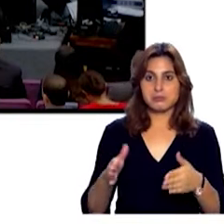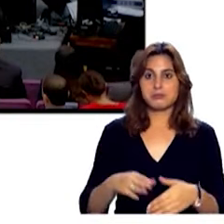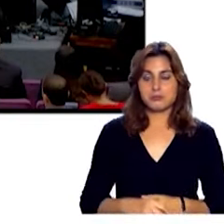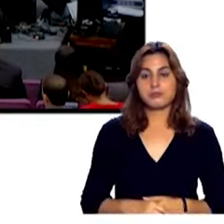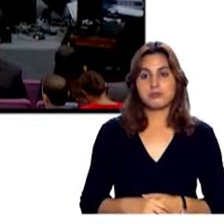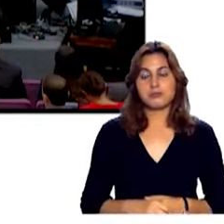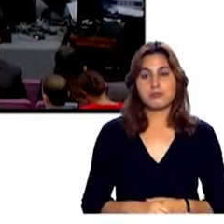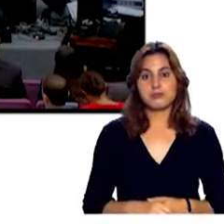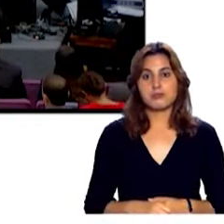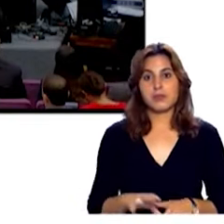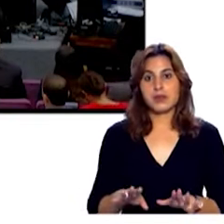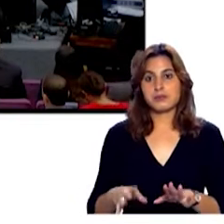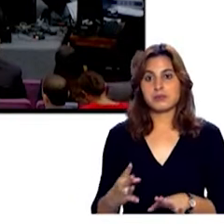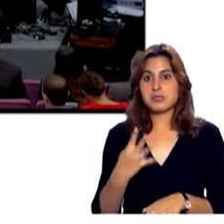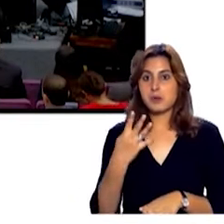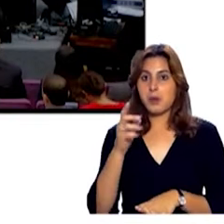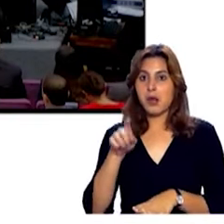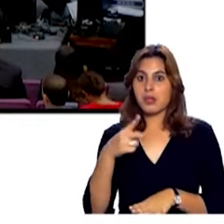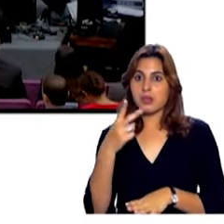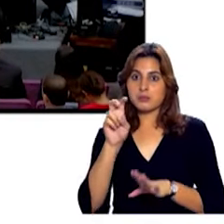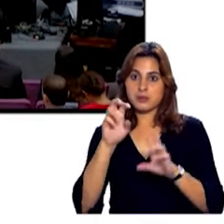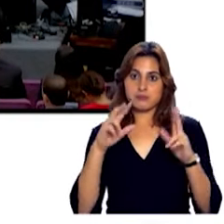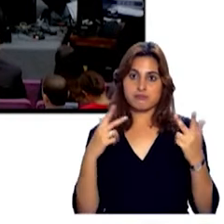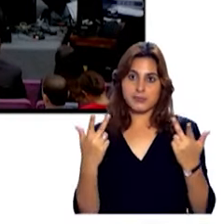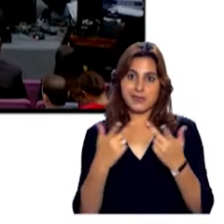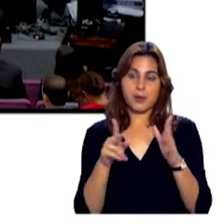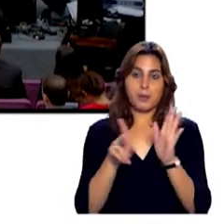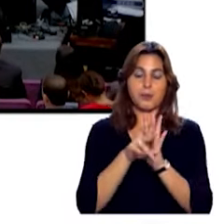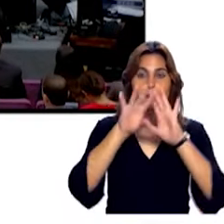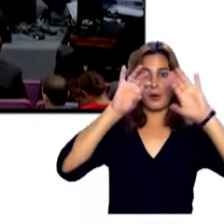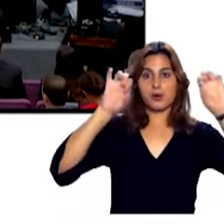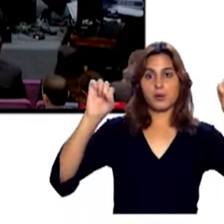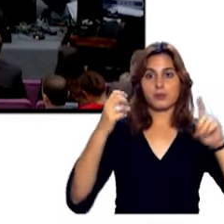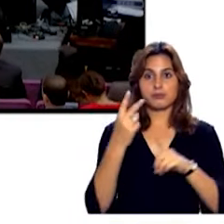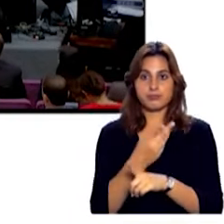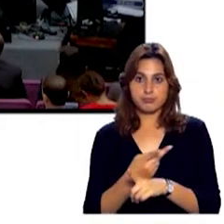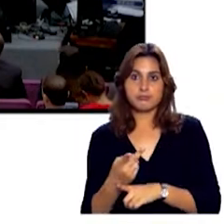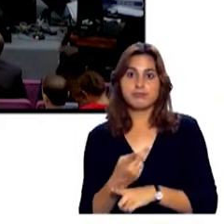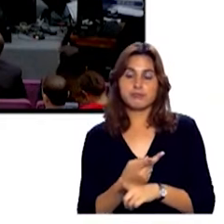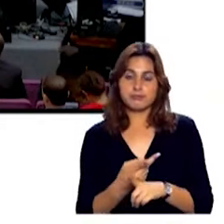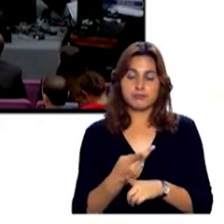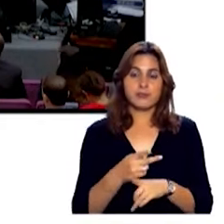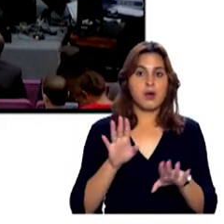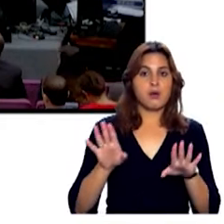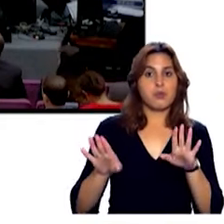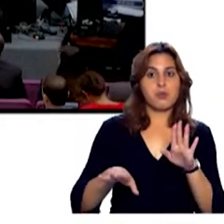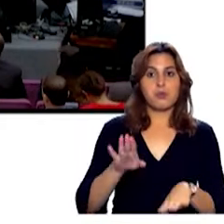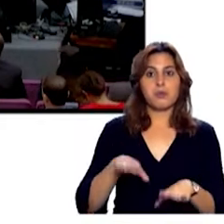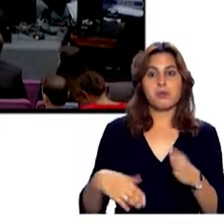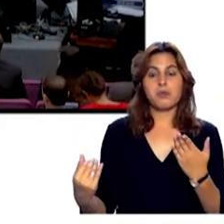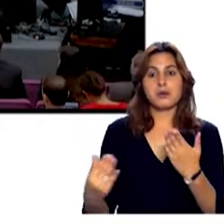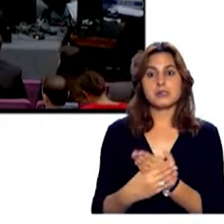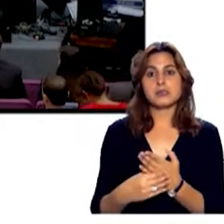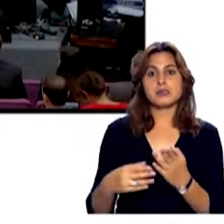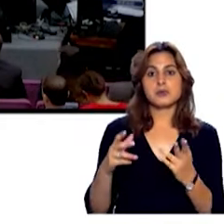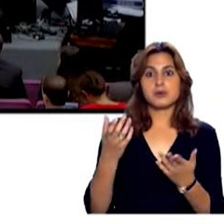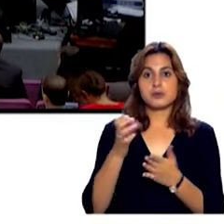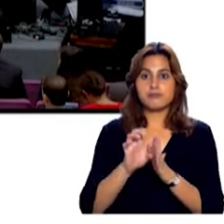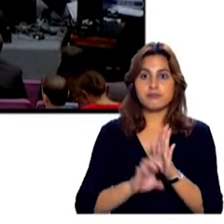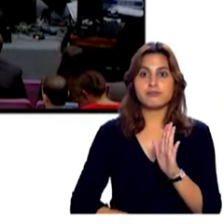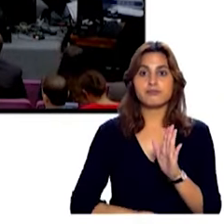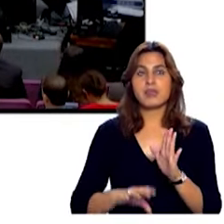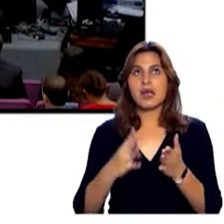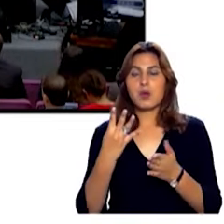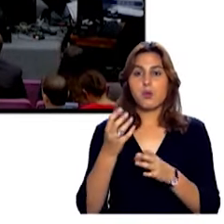cassazione quattro sezioni civili e addirittura di 4 Anni per Il giudizio